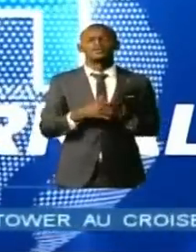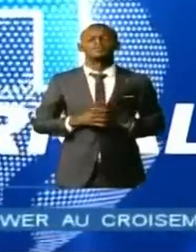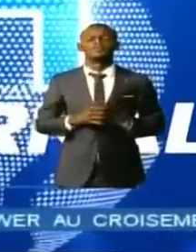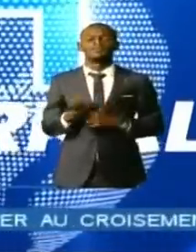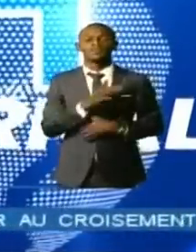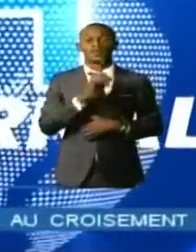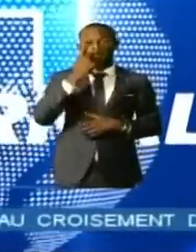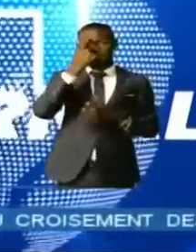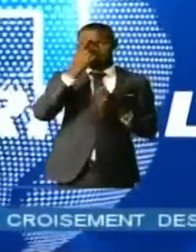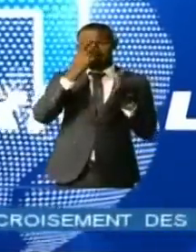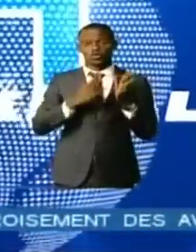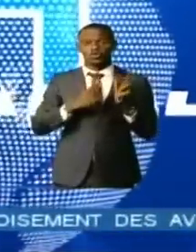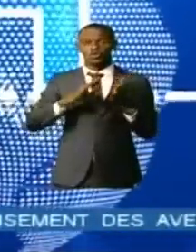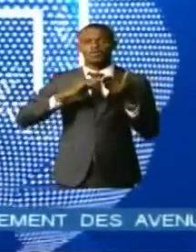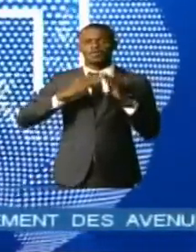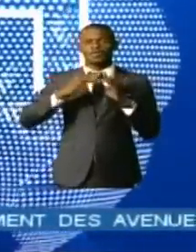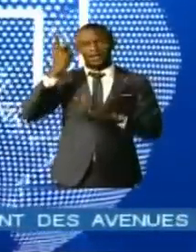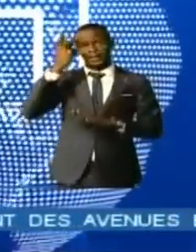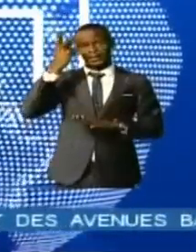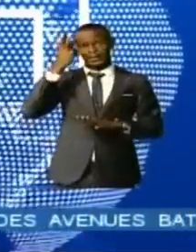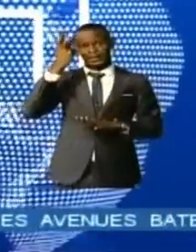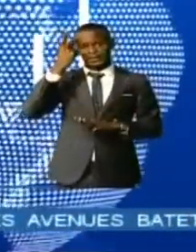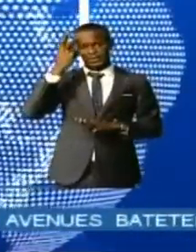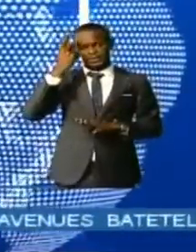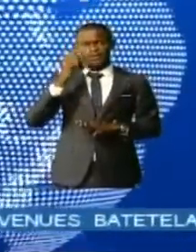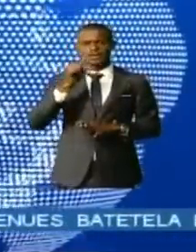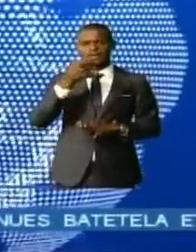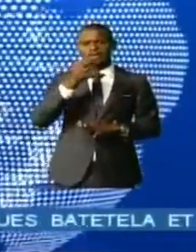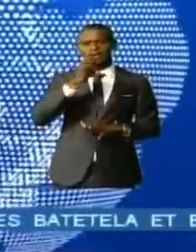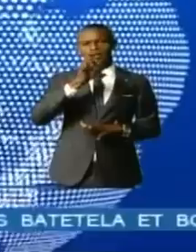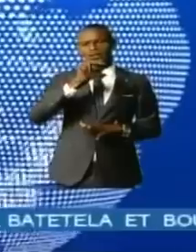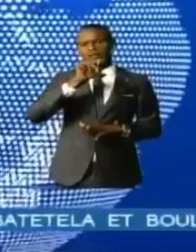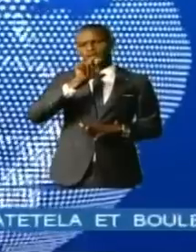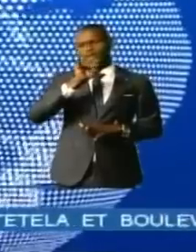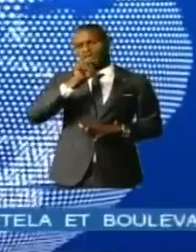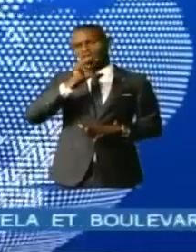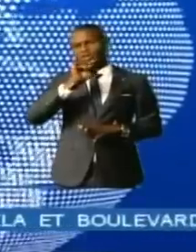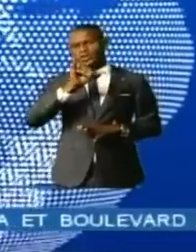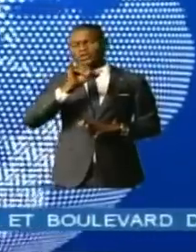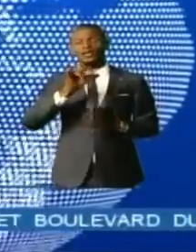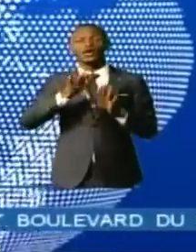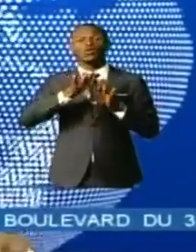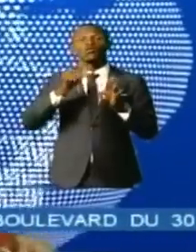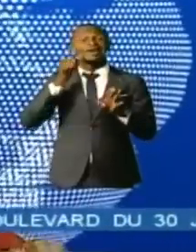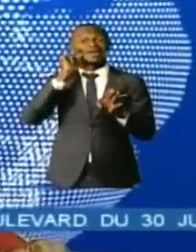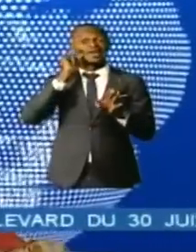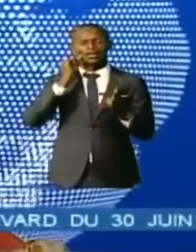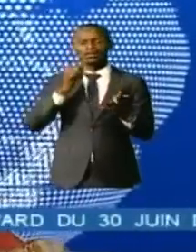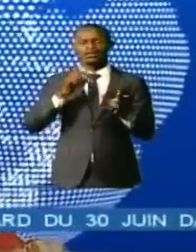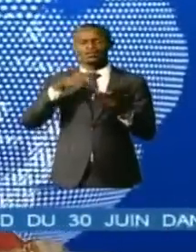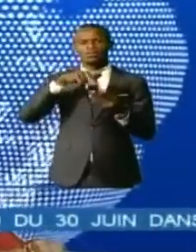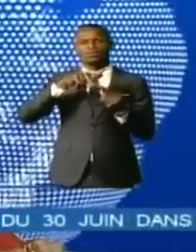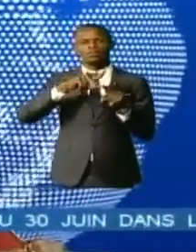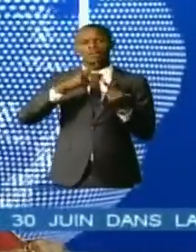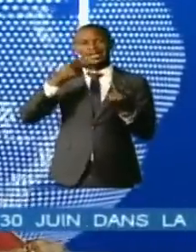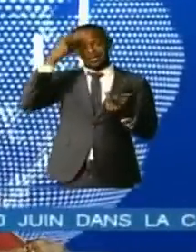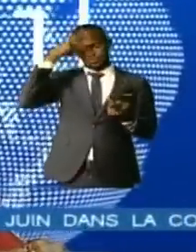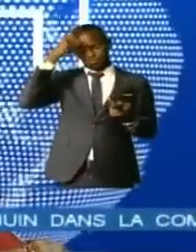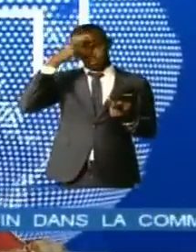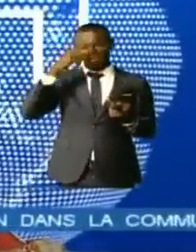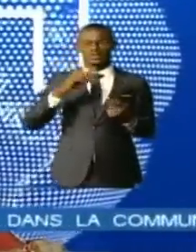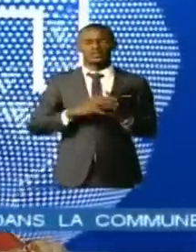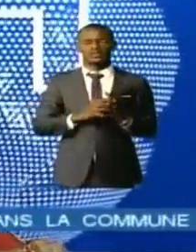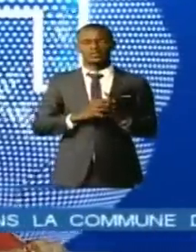Kinshasa, Jean-Tiny Ngobila, a procédé au lancement hier samedi de la sortie officielle de son parti politique, Alliance des Congolais